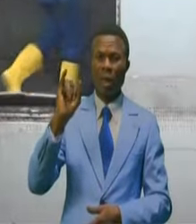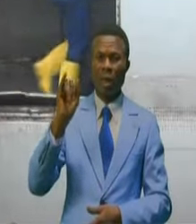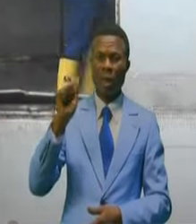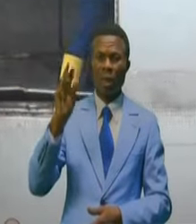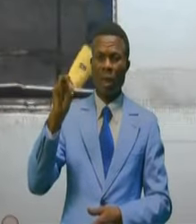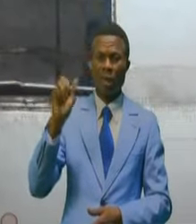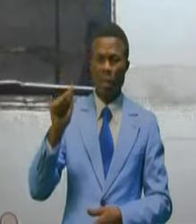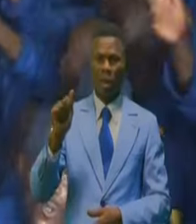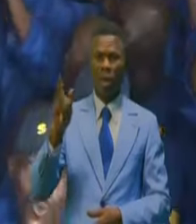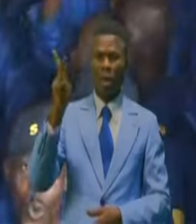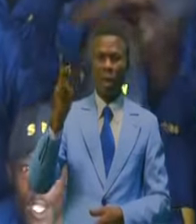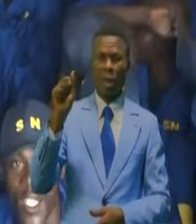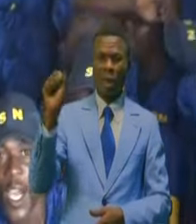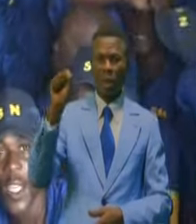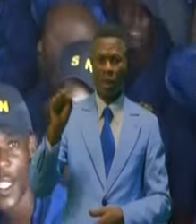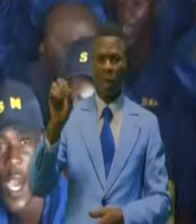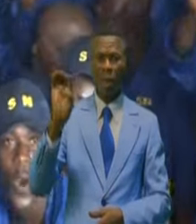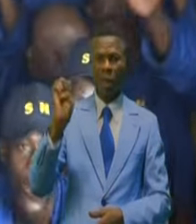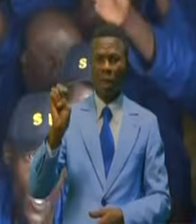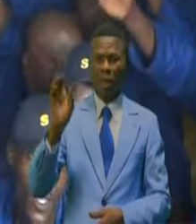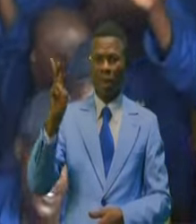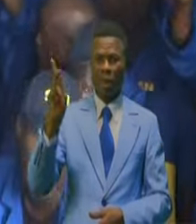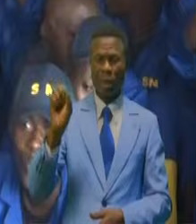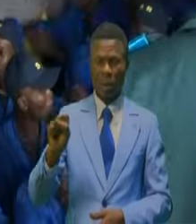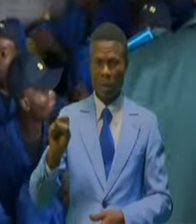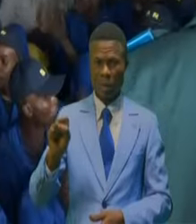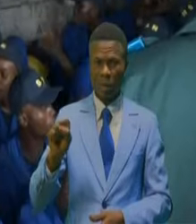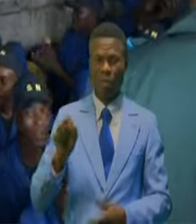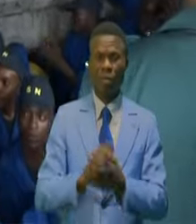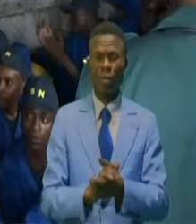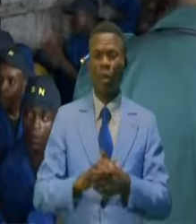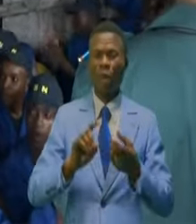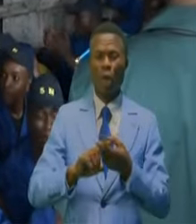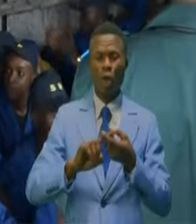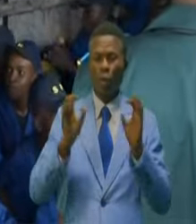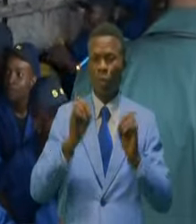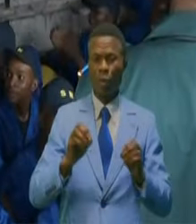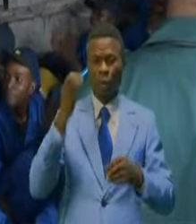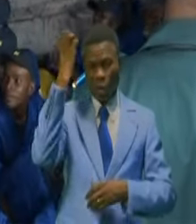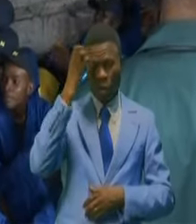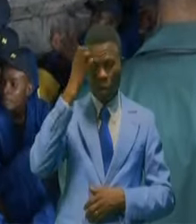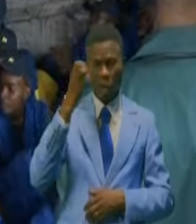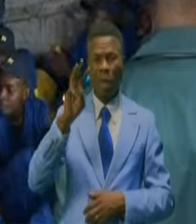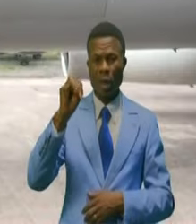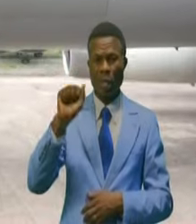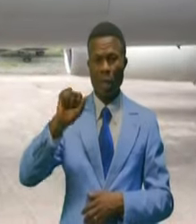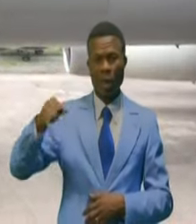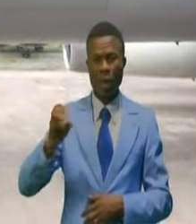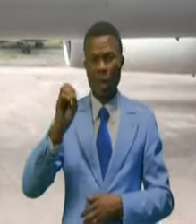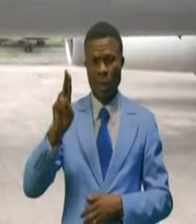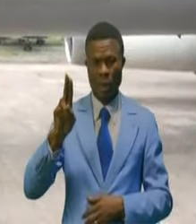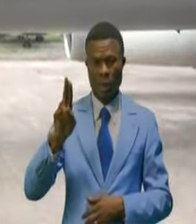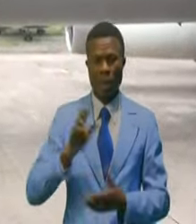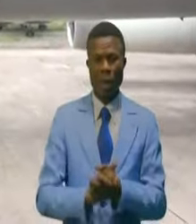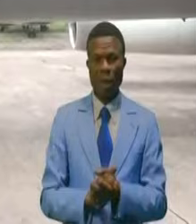services nationaux. Ils y retourneront en bâtisseurs. Une certitude pour le général-major Kasongo Kabwiki. Combien ont